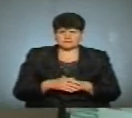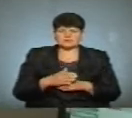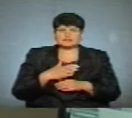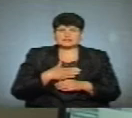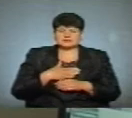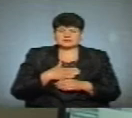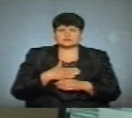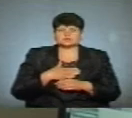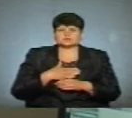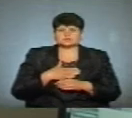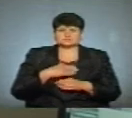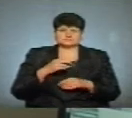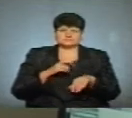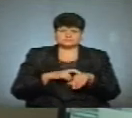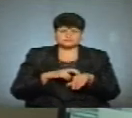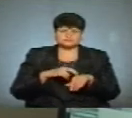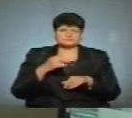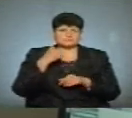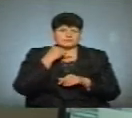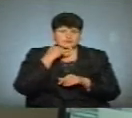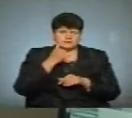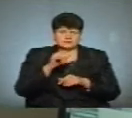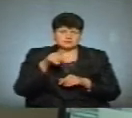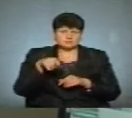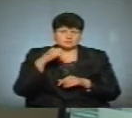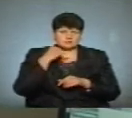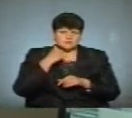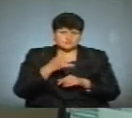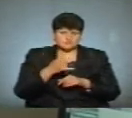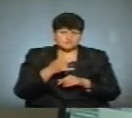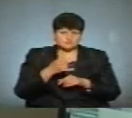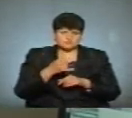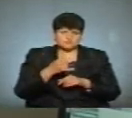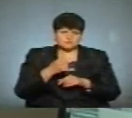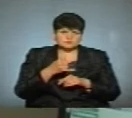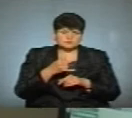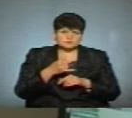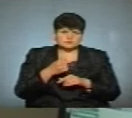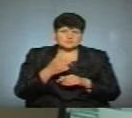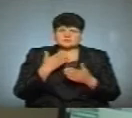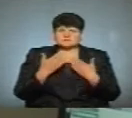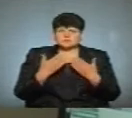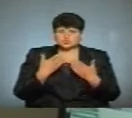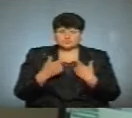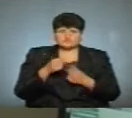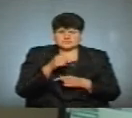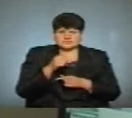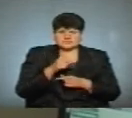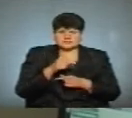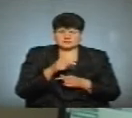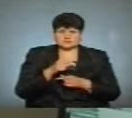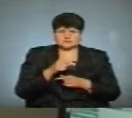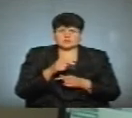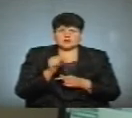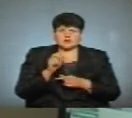Наш диспетчер, відповідно, зателефонував за вказаним номером телефону, І знову ж таки спілкувався з цією, з